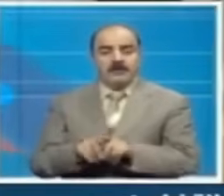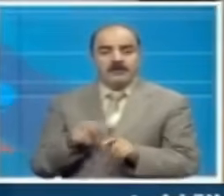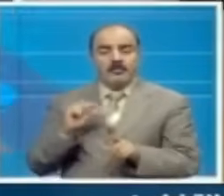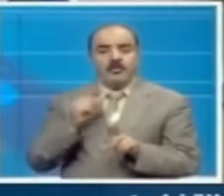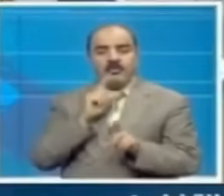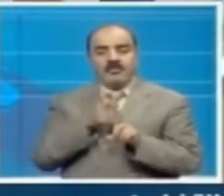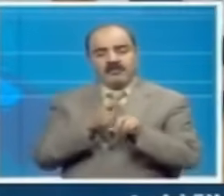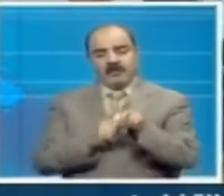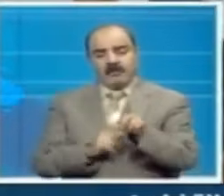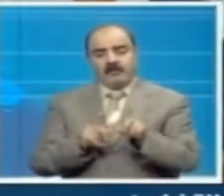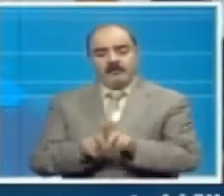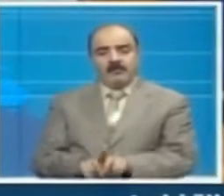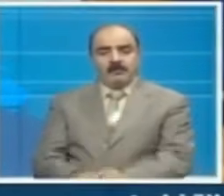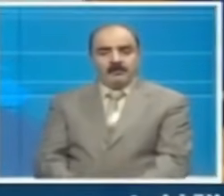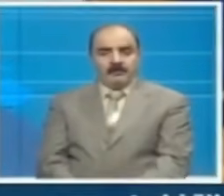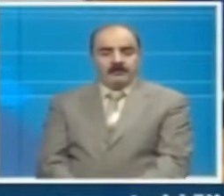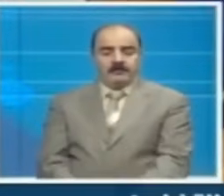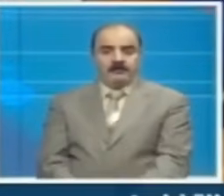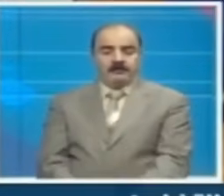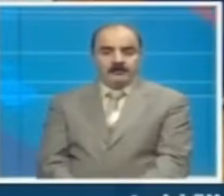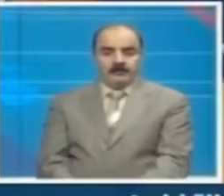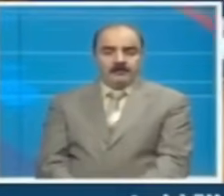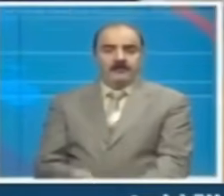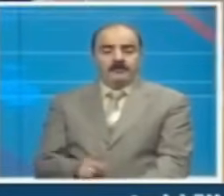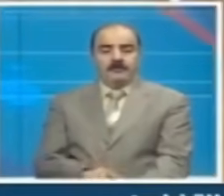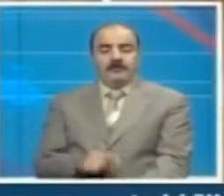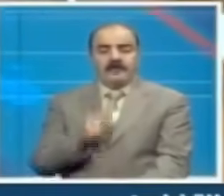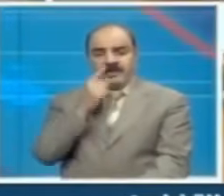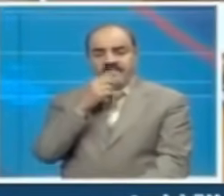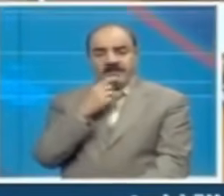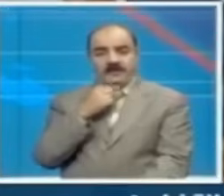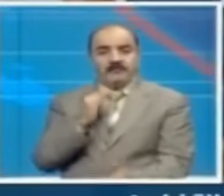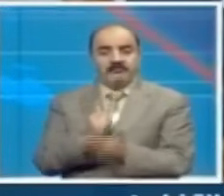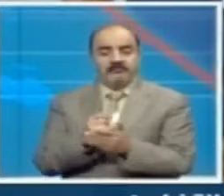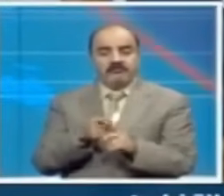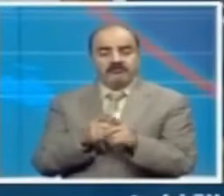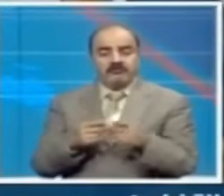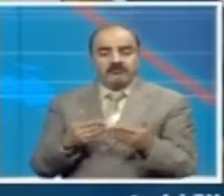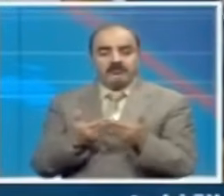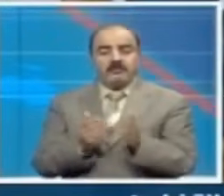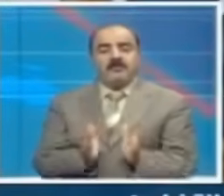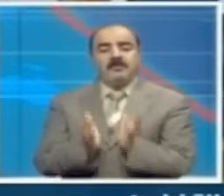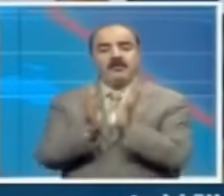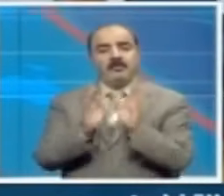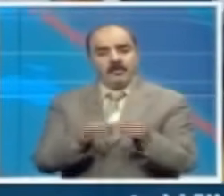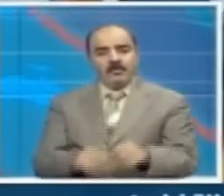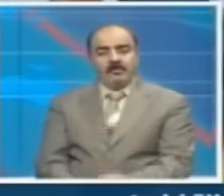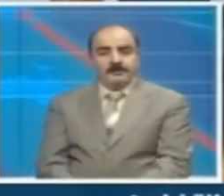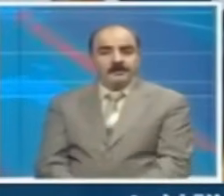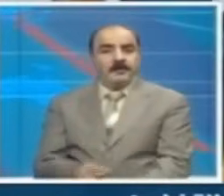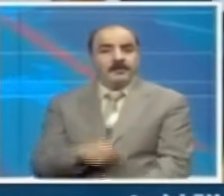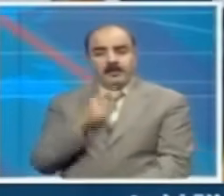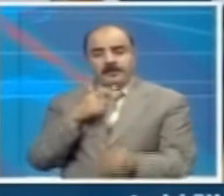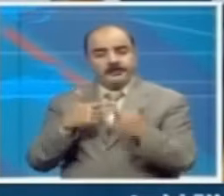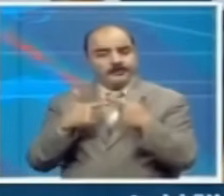الدكتور مصطفى مدبولي رئيس مجلس الوزراء والسيدة نيفين القباج وزيرة التضامن الاجتماعي. وصرح المتحدث